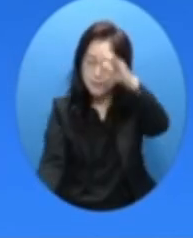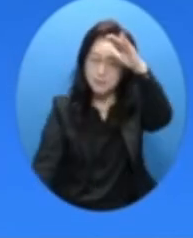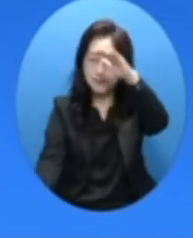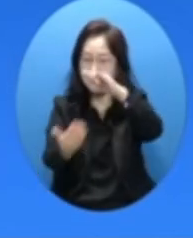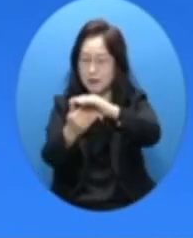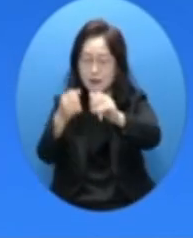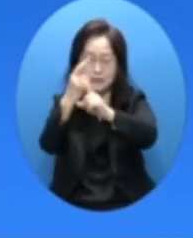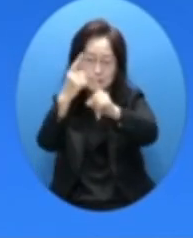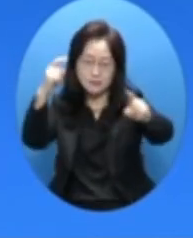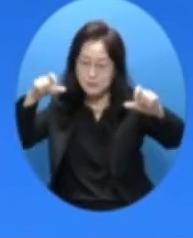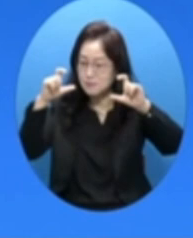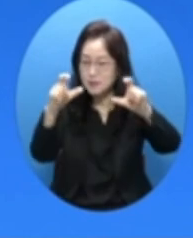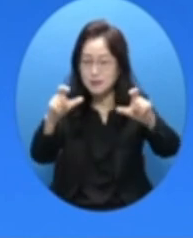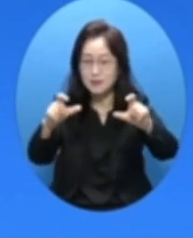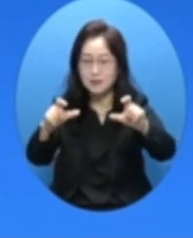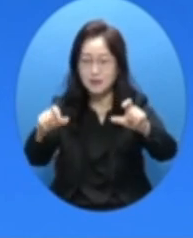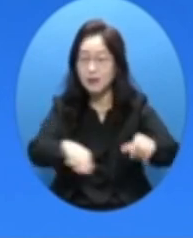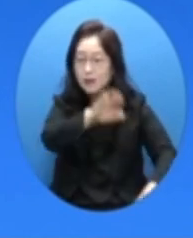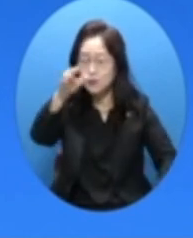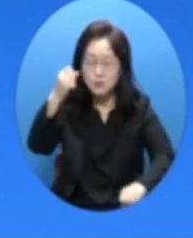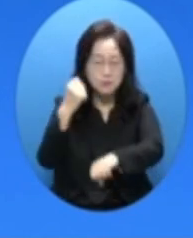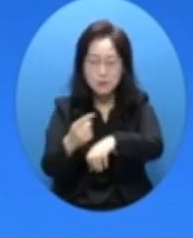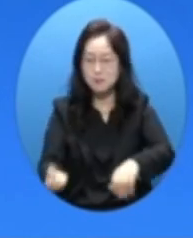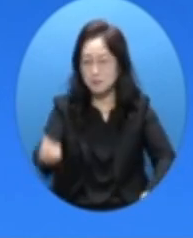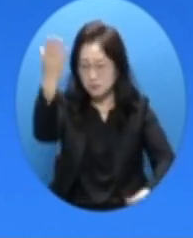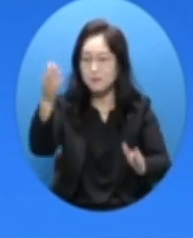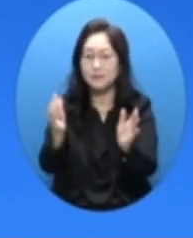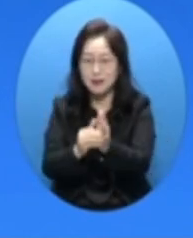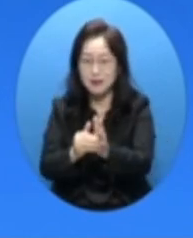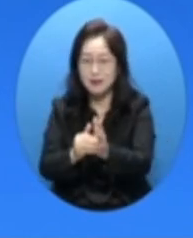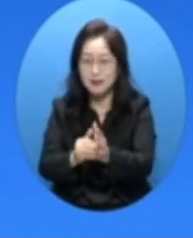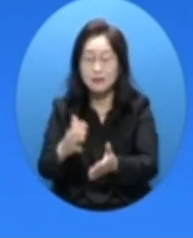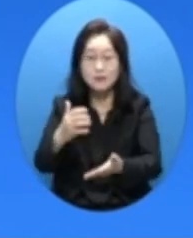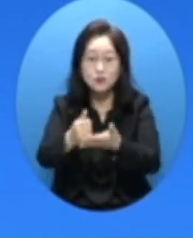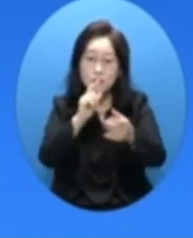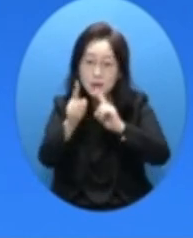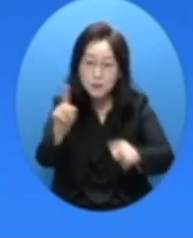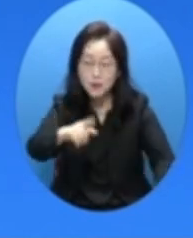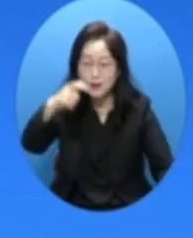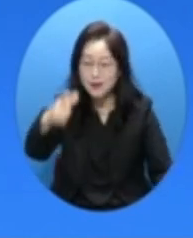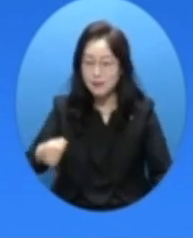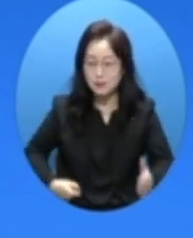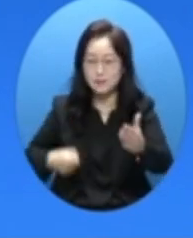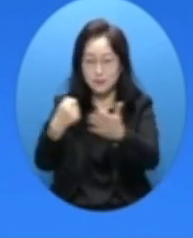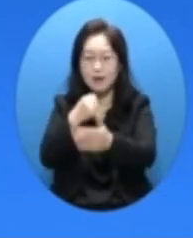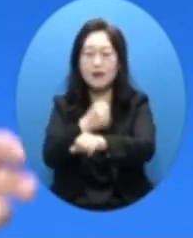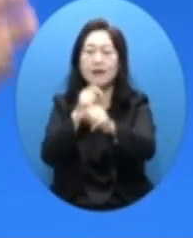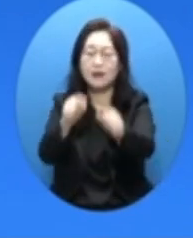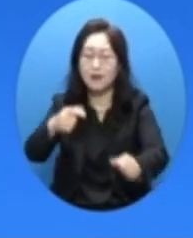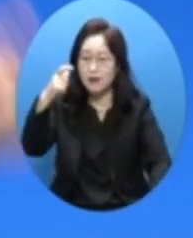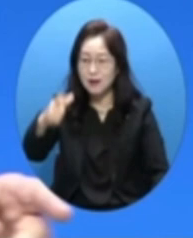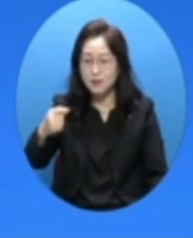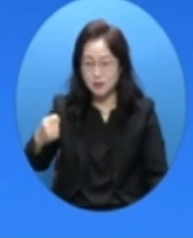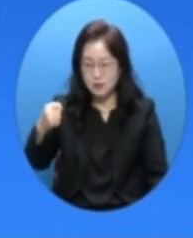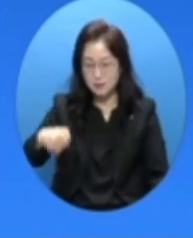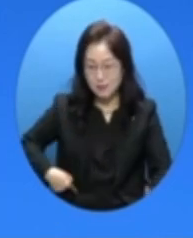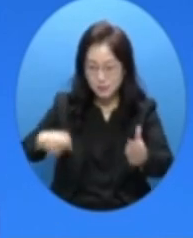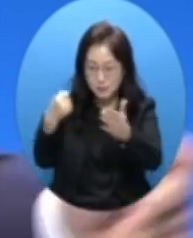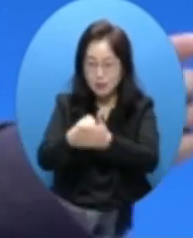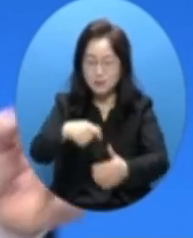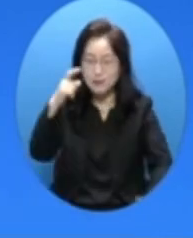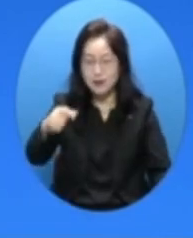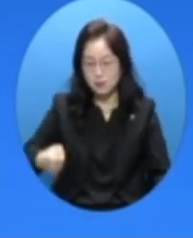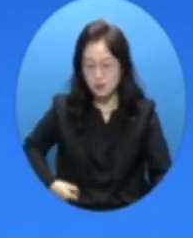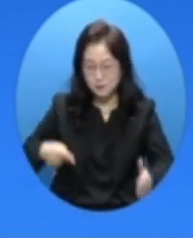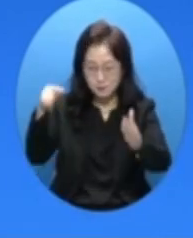이미 승리했습니다 우린 이기삼을 싸우는 것입니다 주님 말씀하십니다 강하고 담대하라 당하고 담대하라